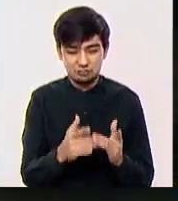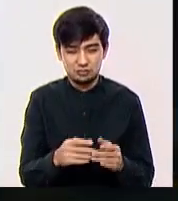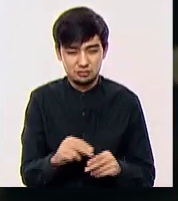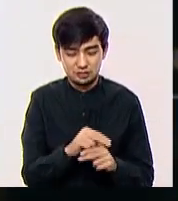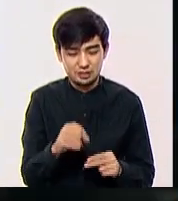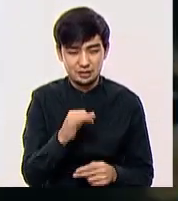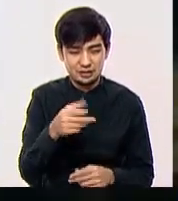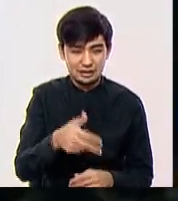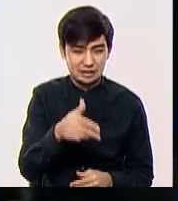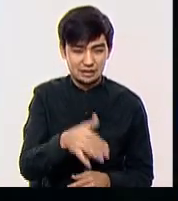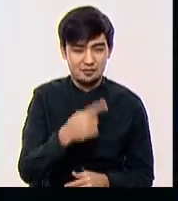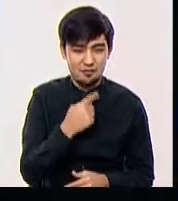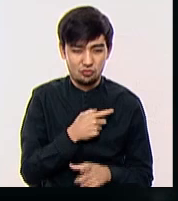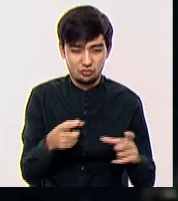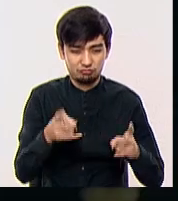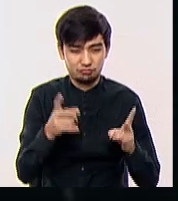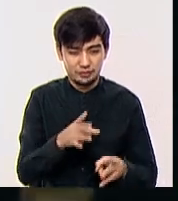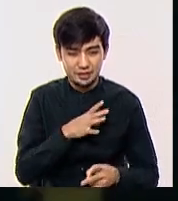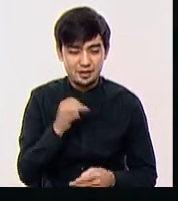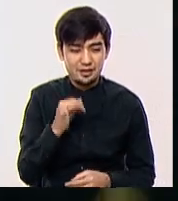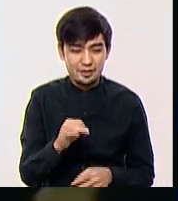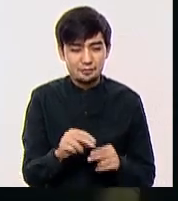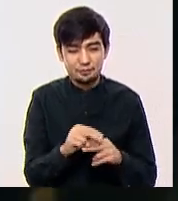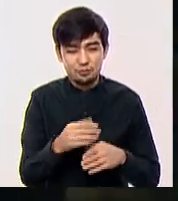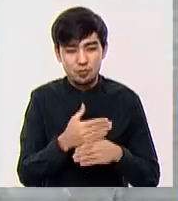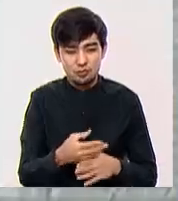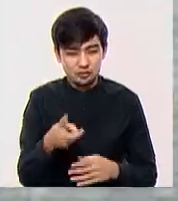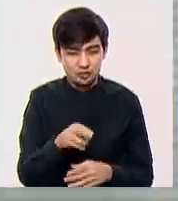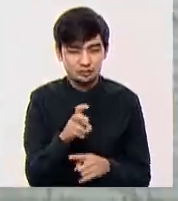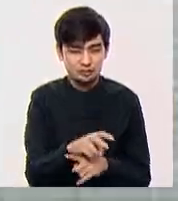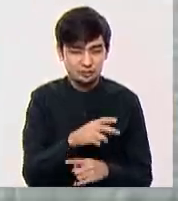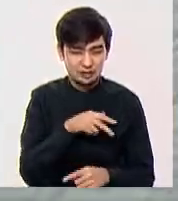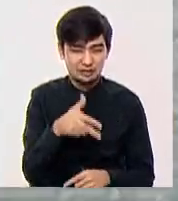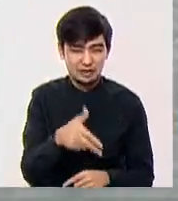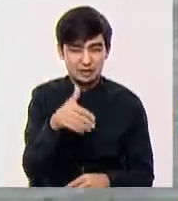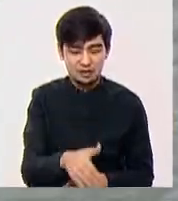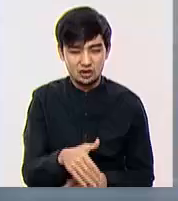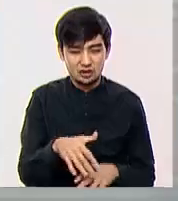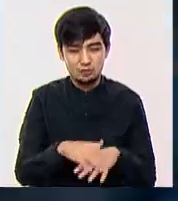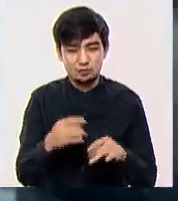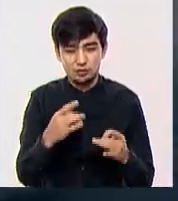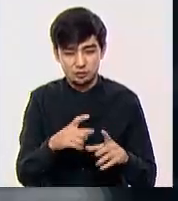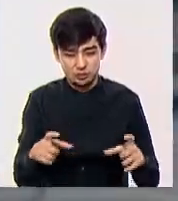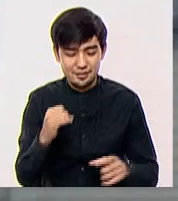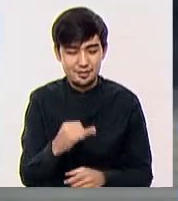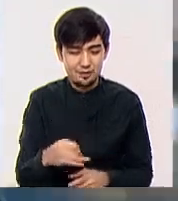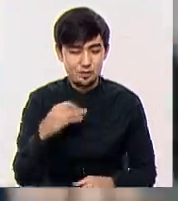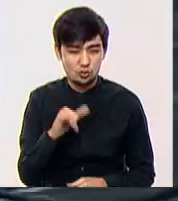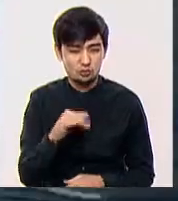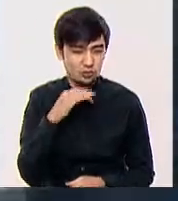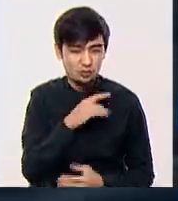более 3000 силовиков. В те дни за медицинской помощью обратились около 3000 гражданских. У многих были